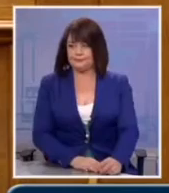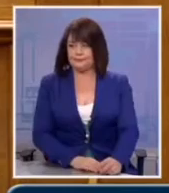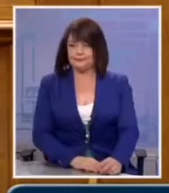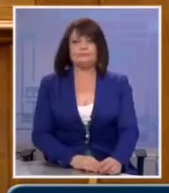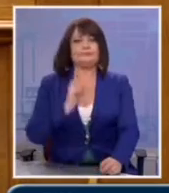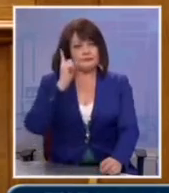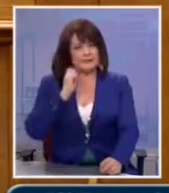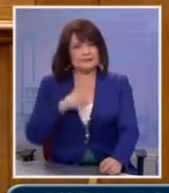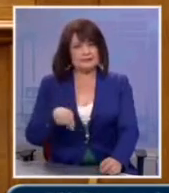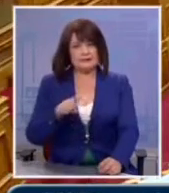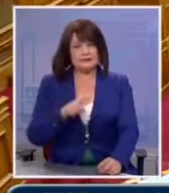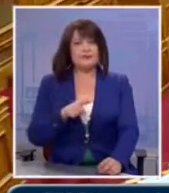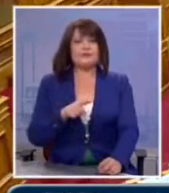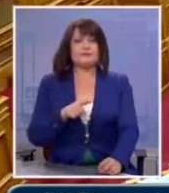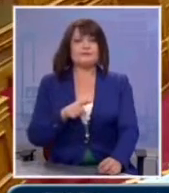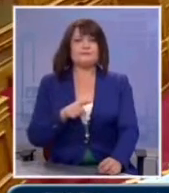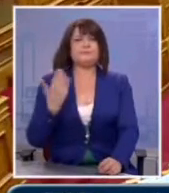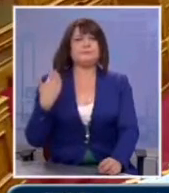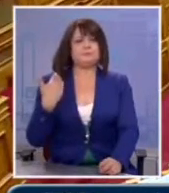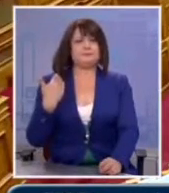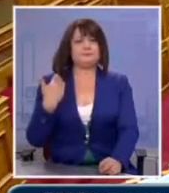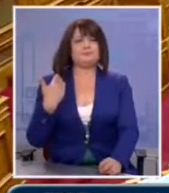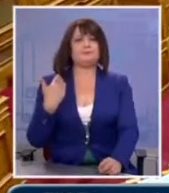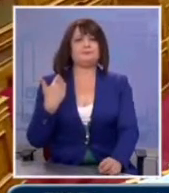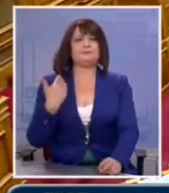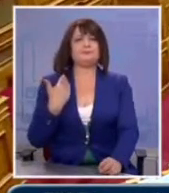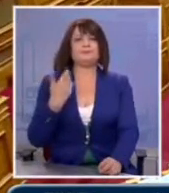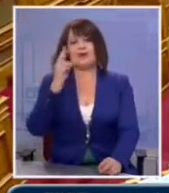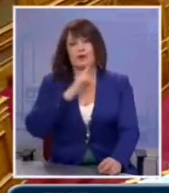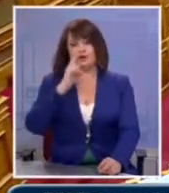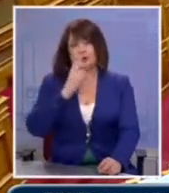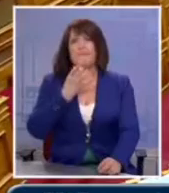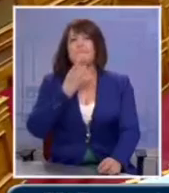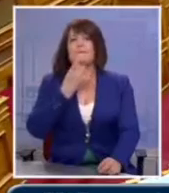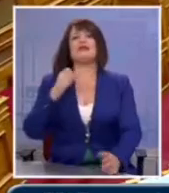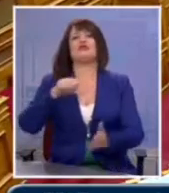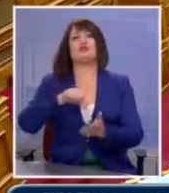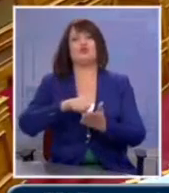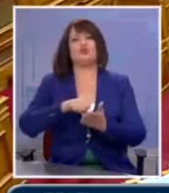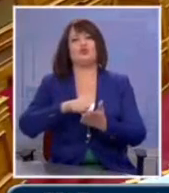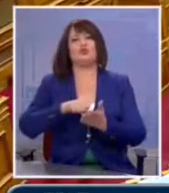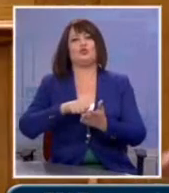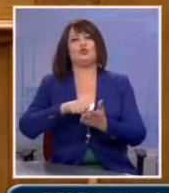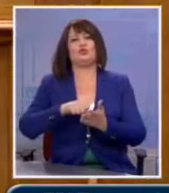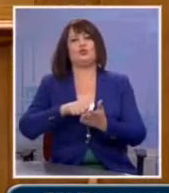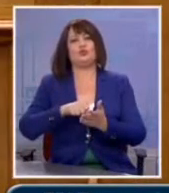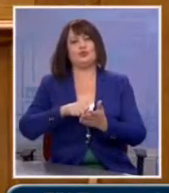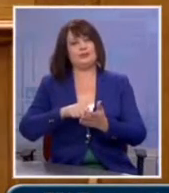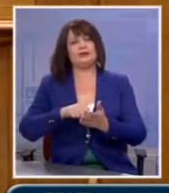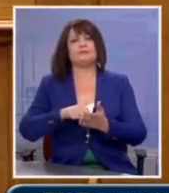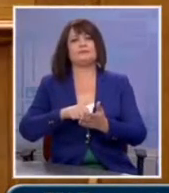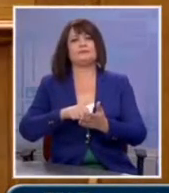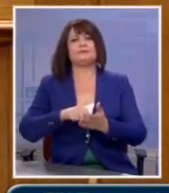Ξέρετε ότι πρόσφατα στην Πετρούπολη, για να μην πω και το διαζευτικό